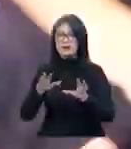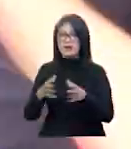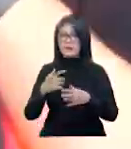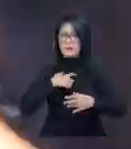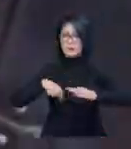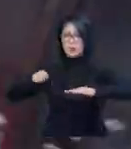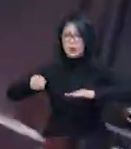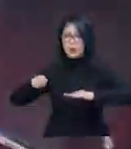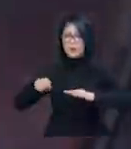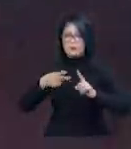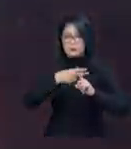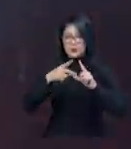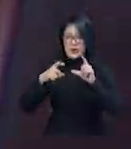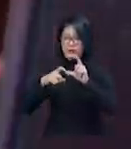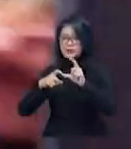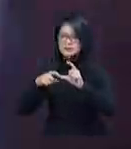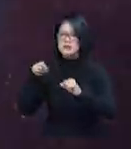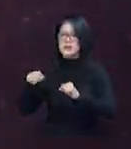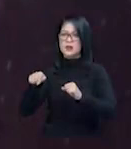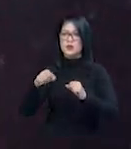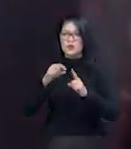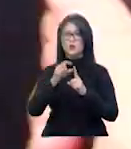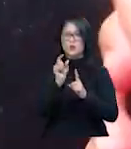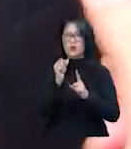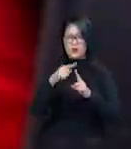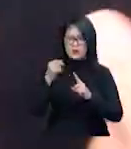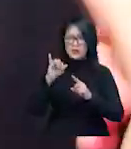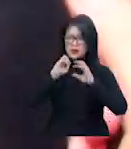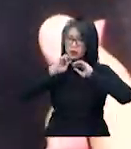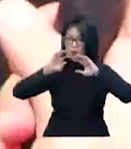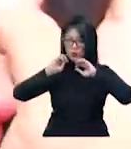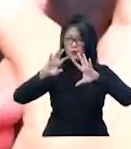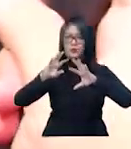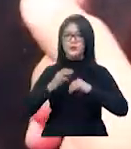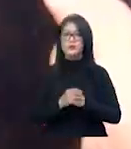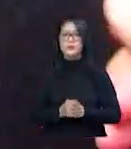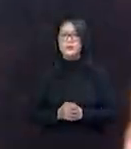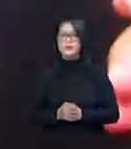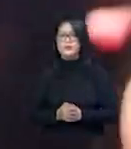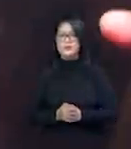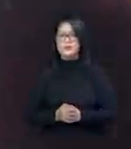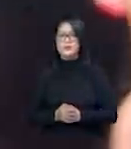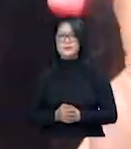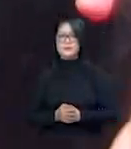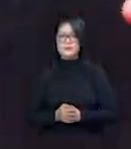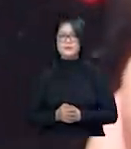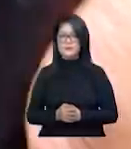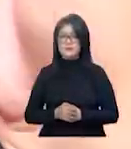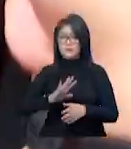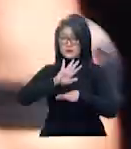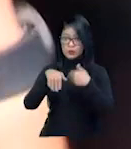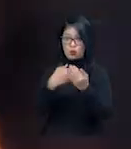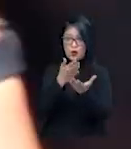Ferdi sambo dan Putri Candrawati menggelar konferensi pers setelah mengidentifikasi dan mempelajari berkas